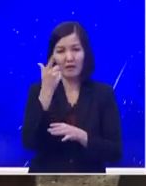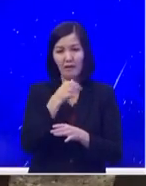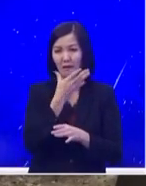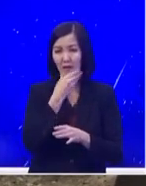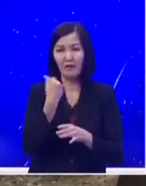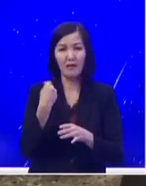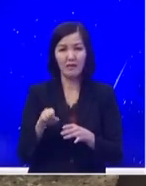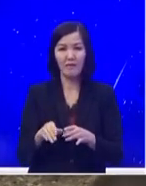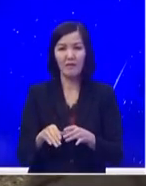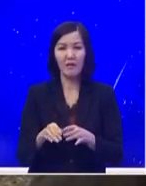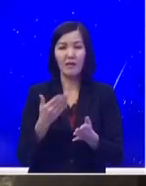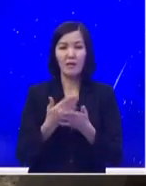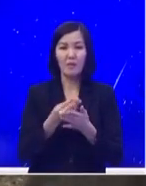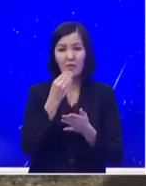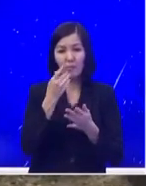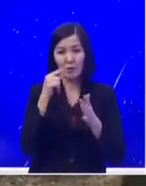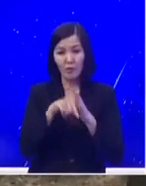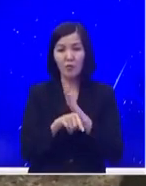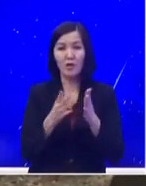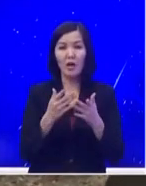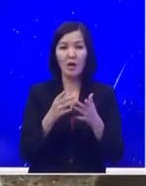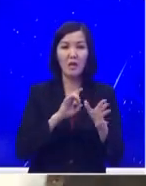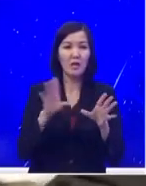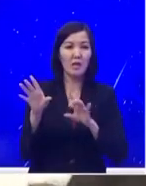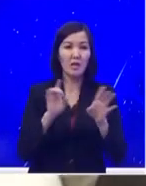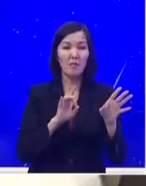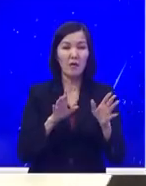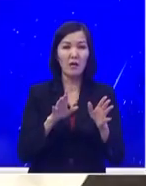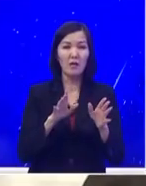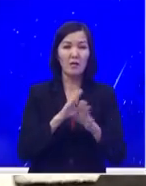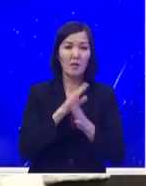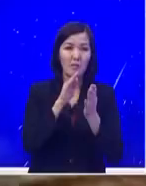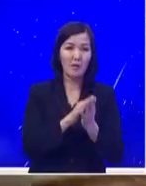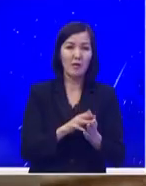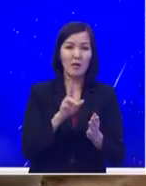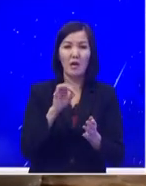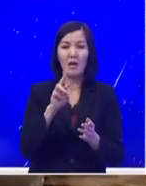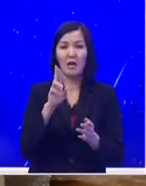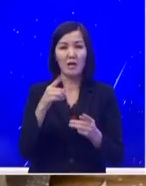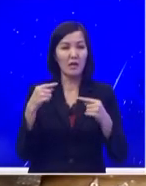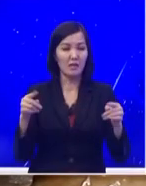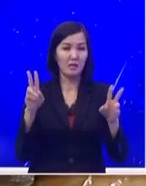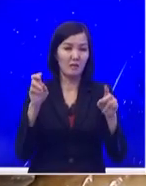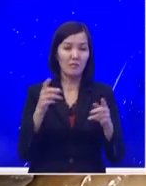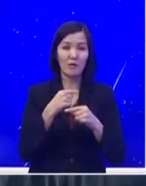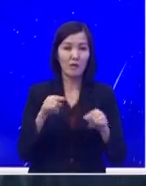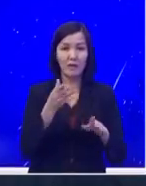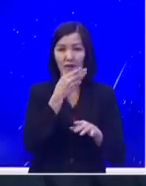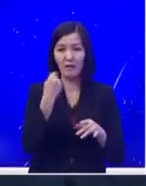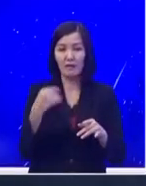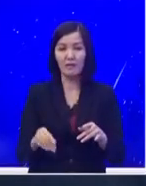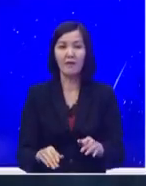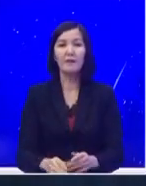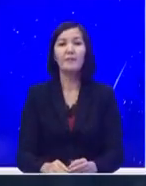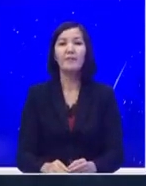человек покупает продукты, а там, да, там реклама либо похоронного бюро, либо кальянного. По словам Никиты, каждый месяц число